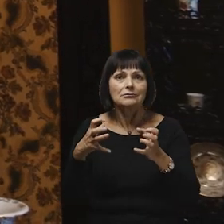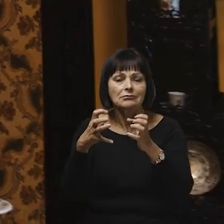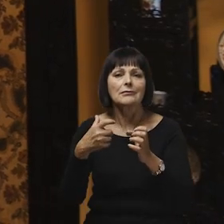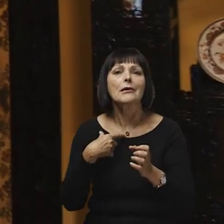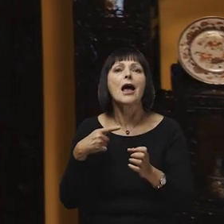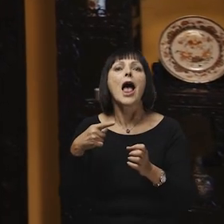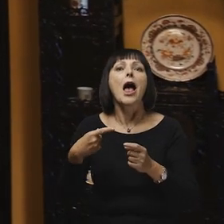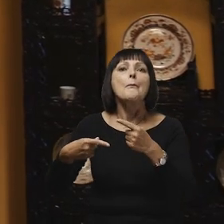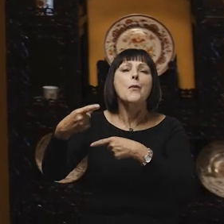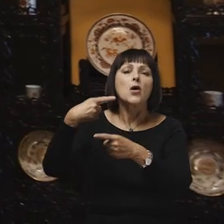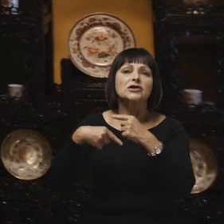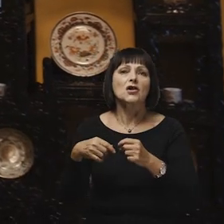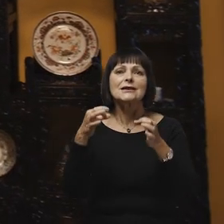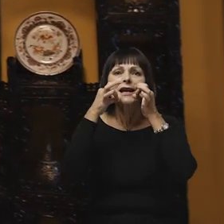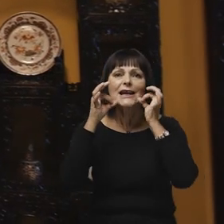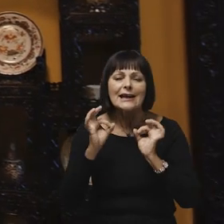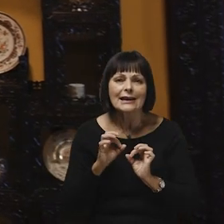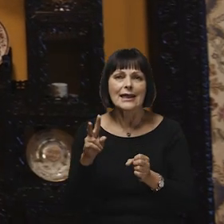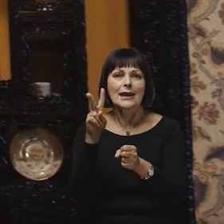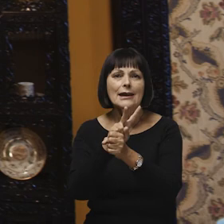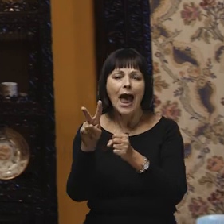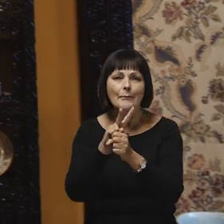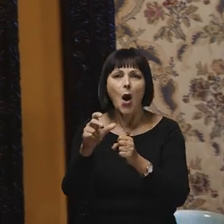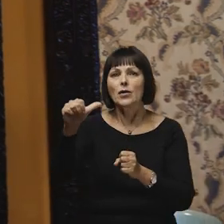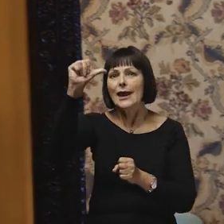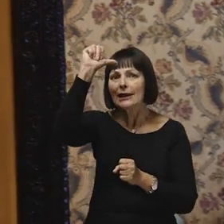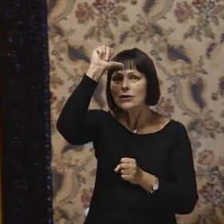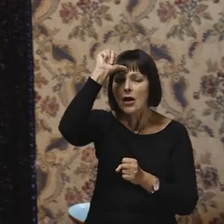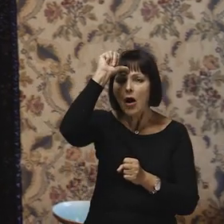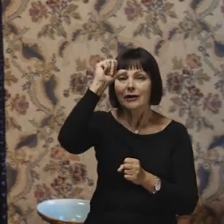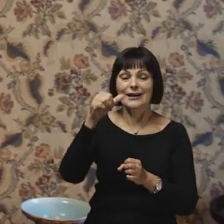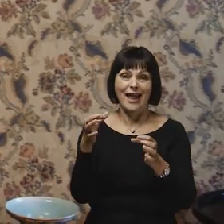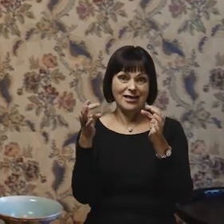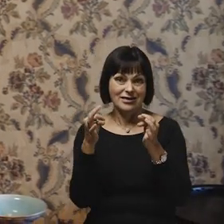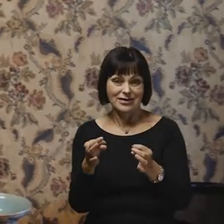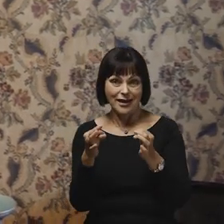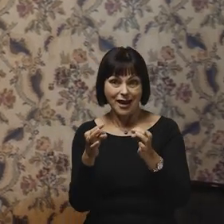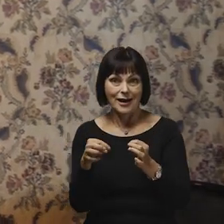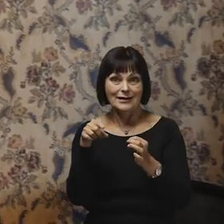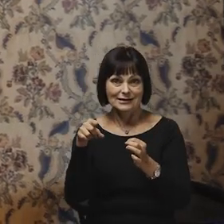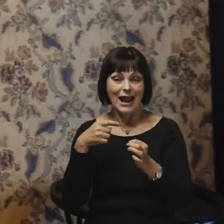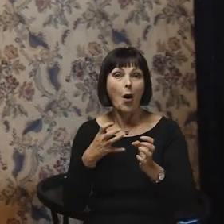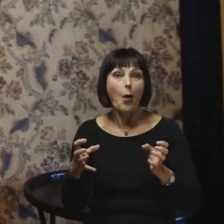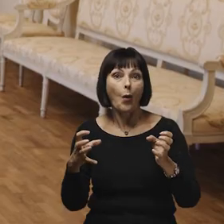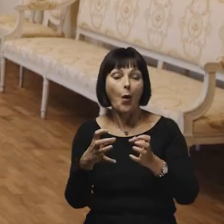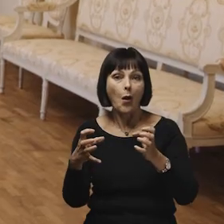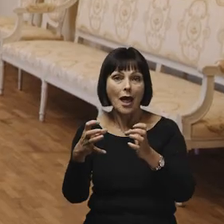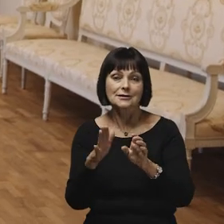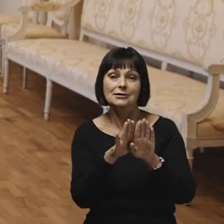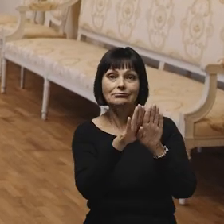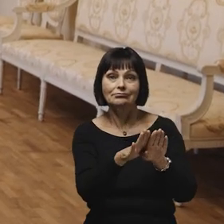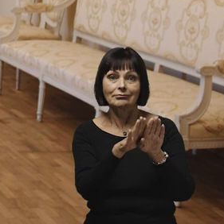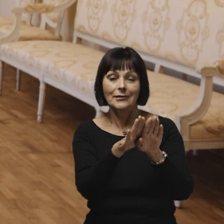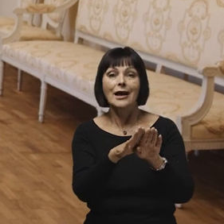sztuki pochodzące głównie z Chin, ale także z Japonii i Indochin. I obecnie ta kolekcja